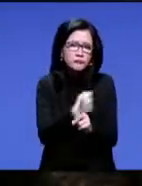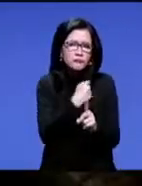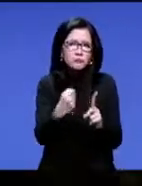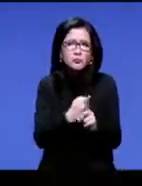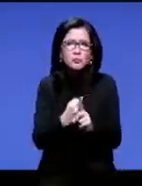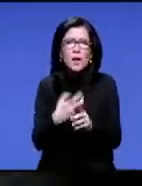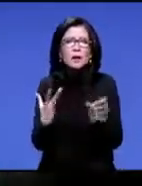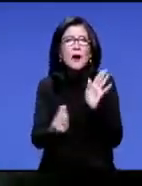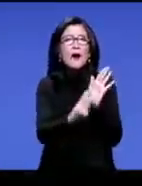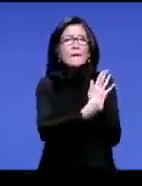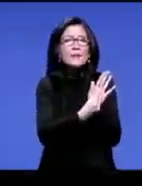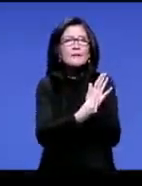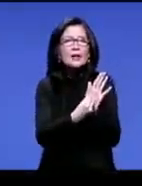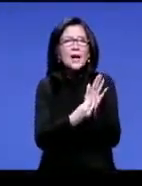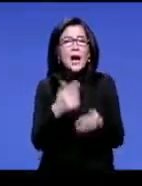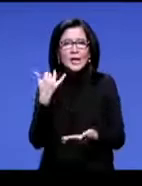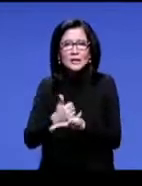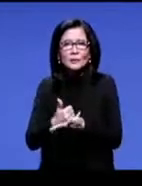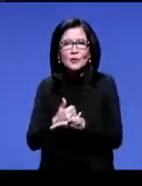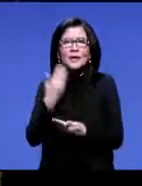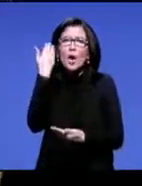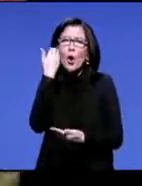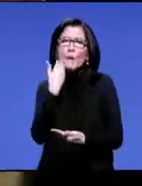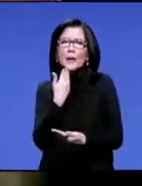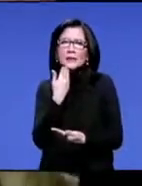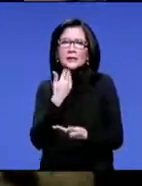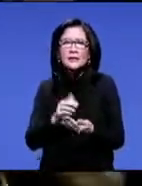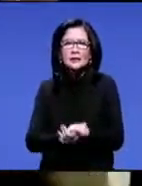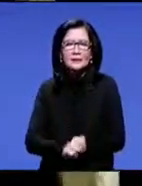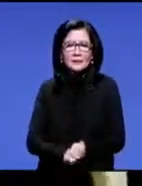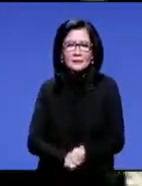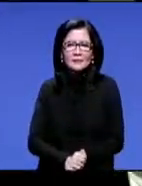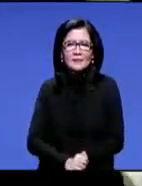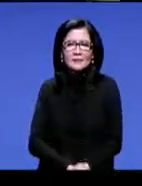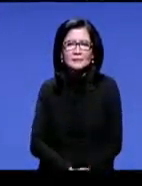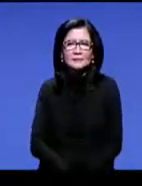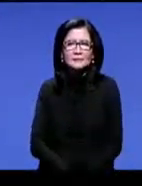fakta lebam di wajah Ratna dikarenakan operasi plastik. Badru Zamal, Jakarta.